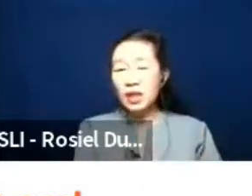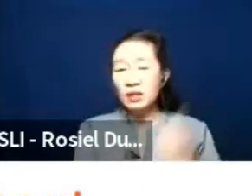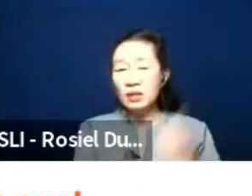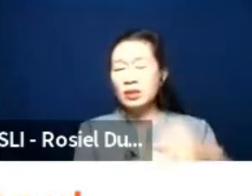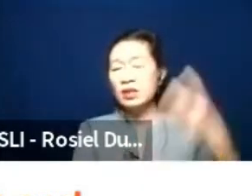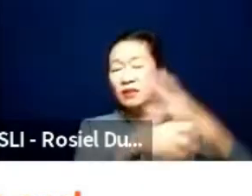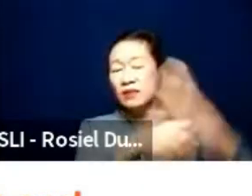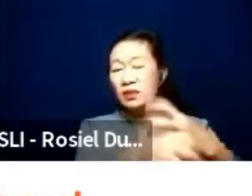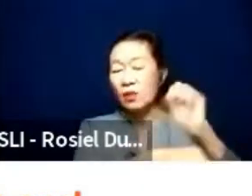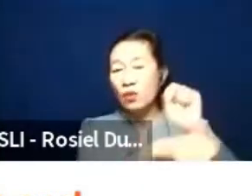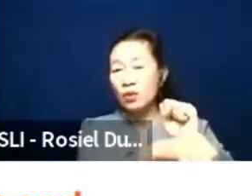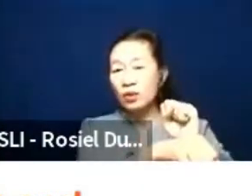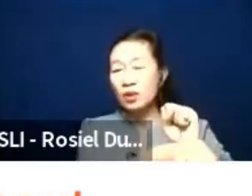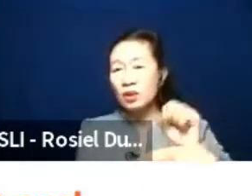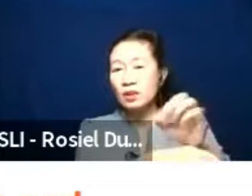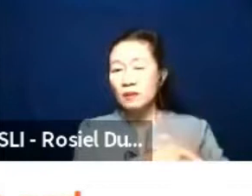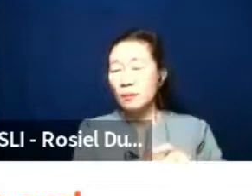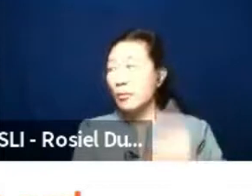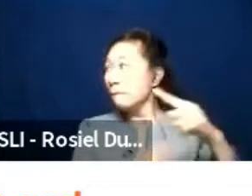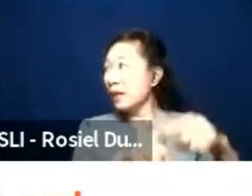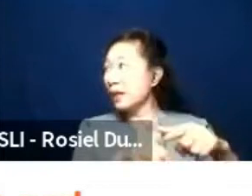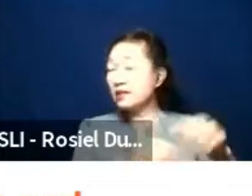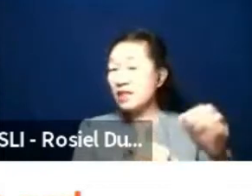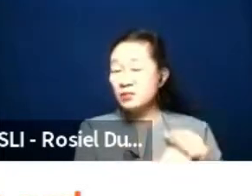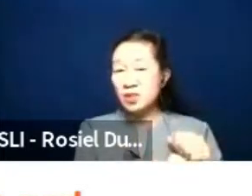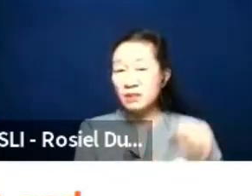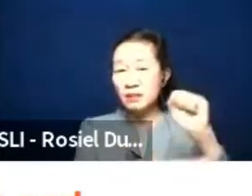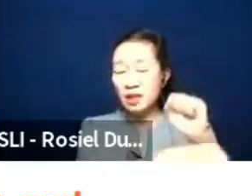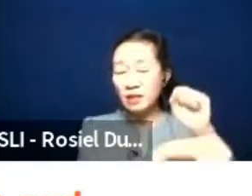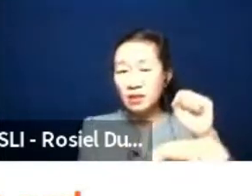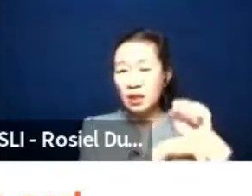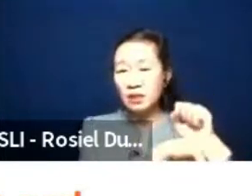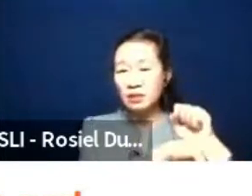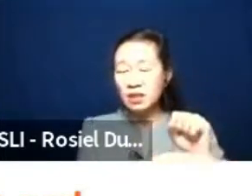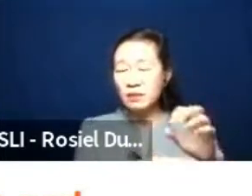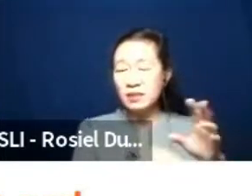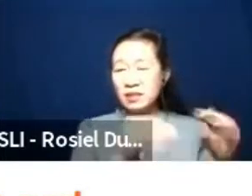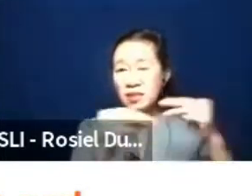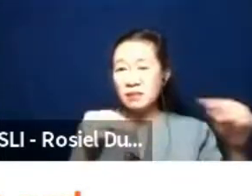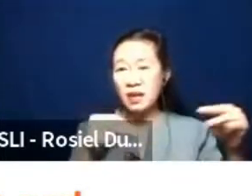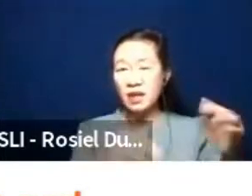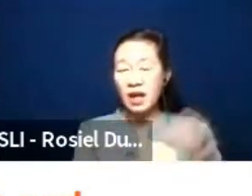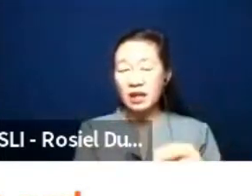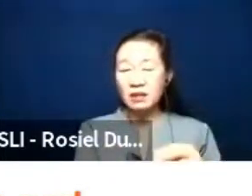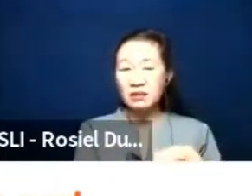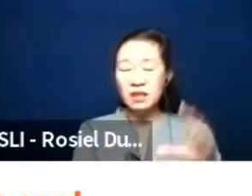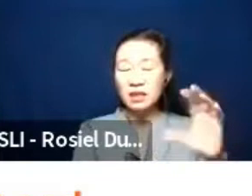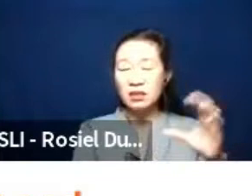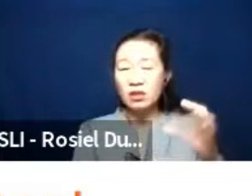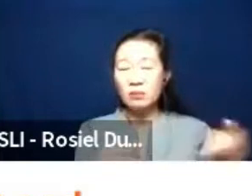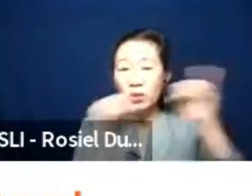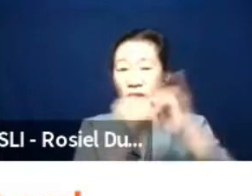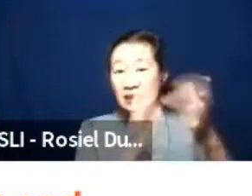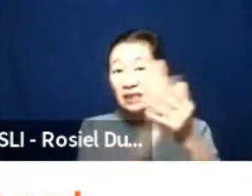sila sa trabaho nila, at pagtanggap ng supervision, no? Mga importanteng skills, yan, work skills, na